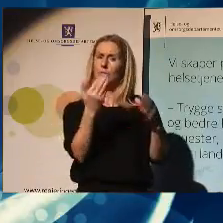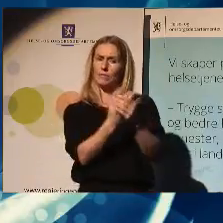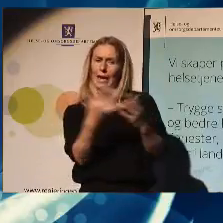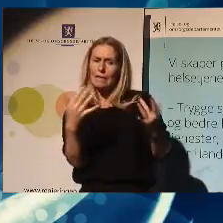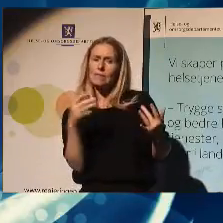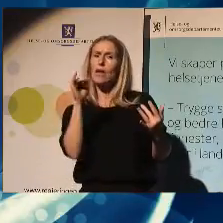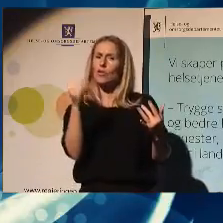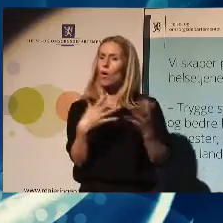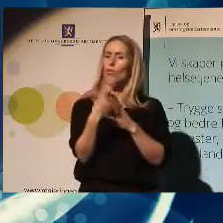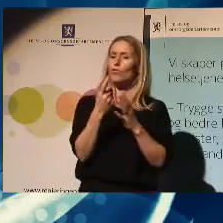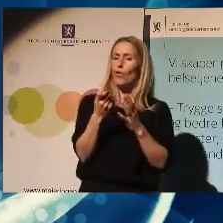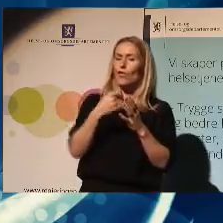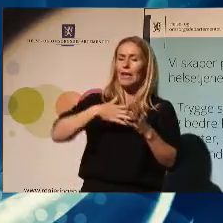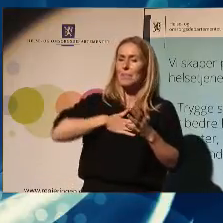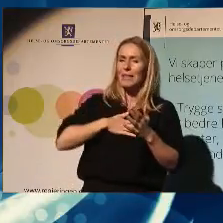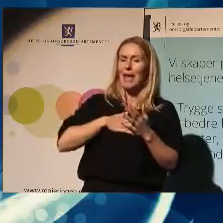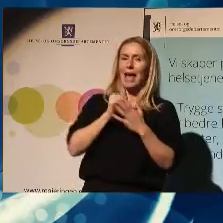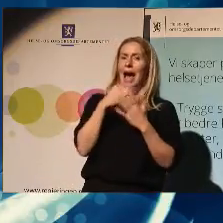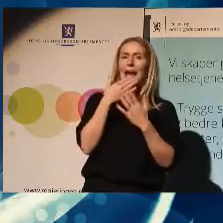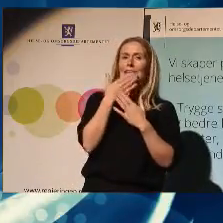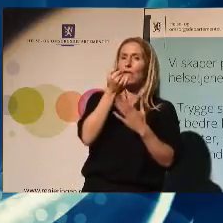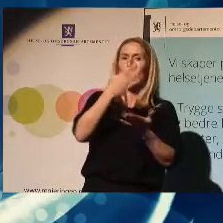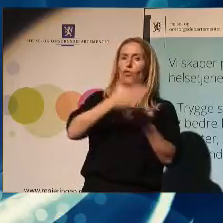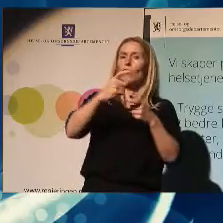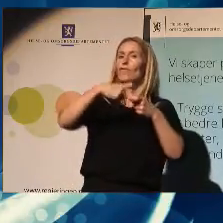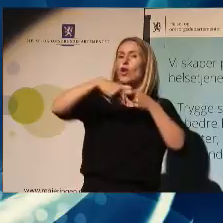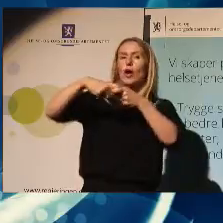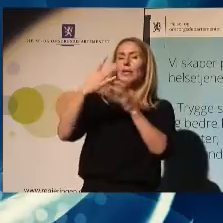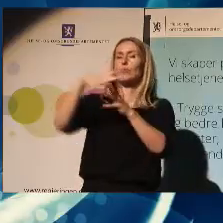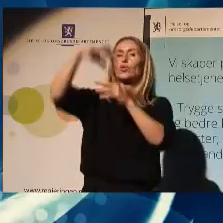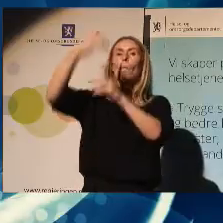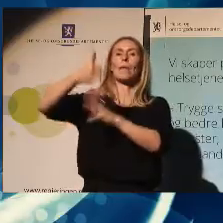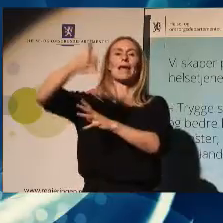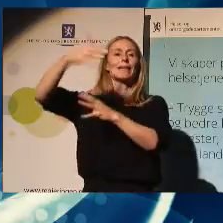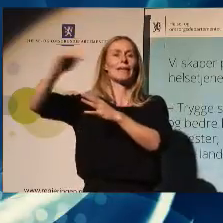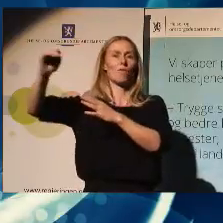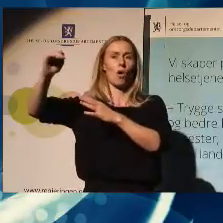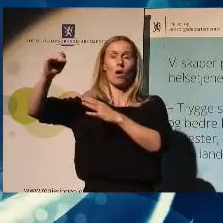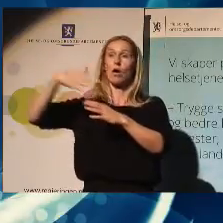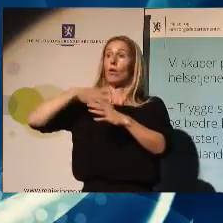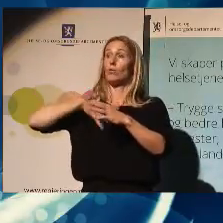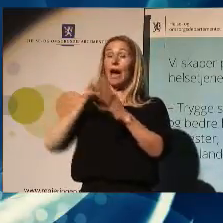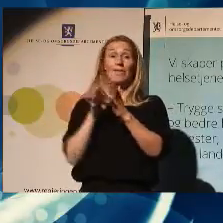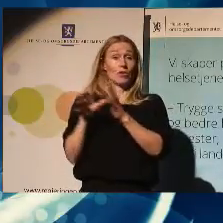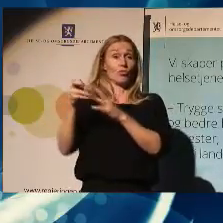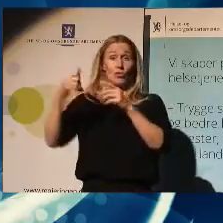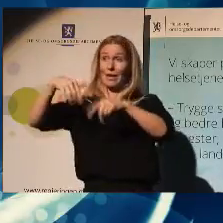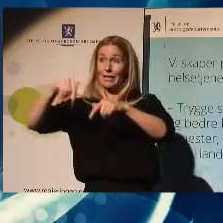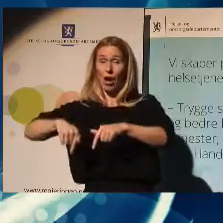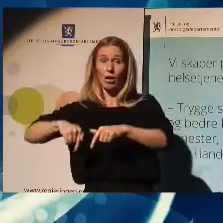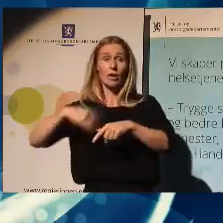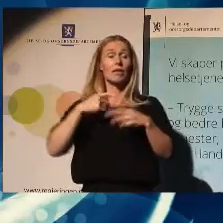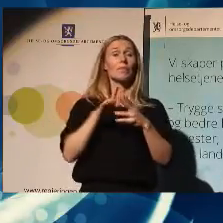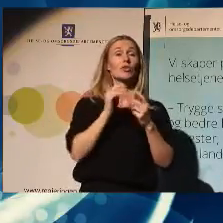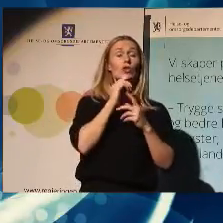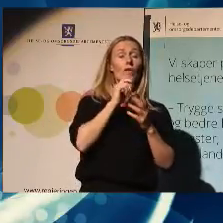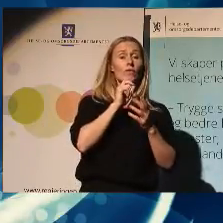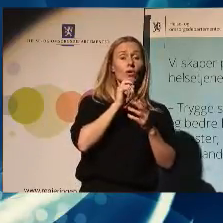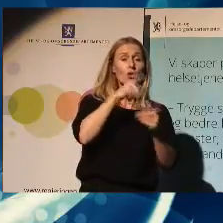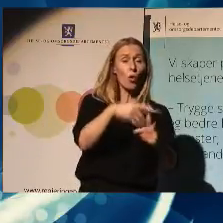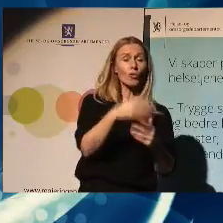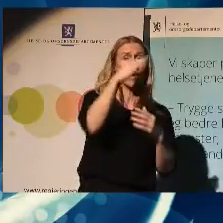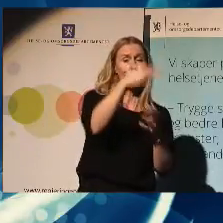ikke utfordringene mine godt nok forankret på toppledernivå. Da har vi noen unntak her i dag, da. Og det betyr at rådmannen og det politiske